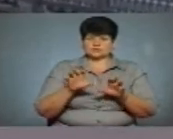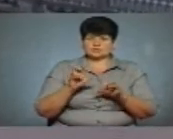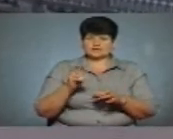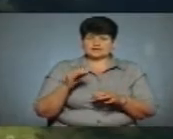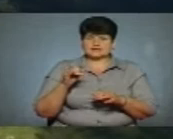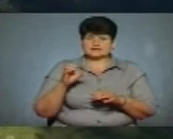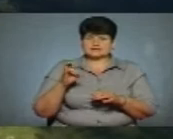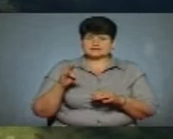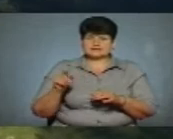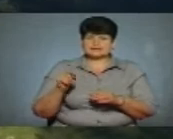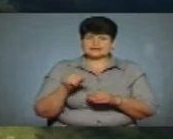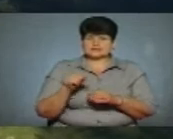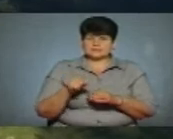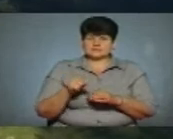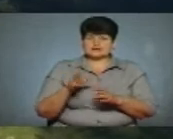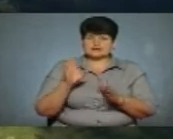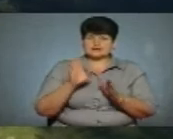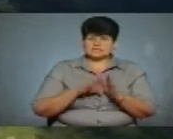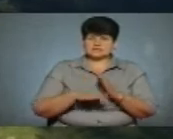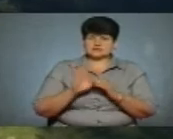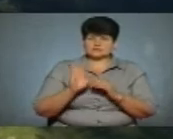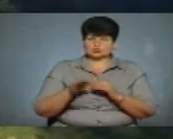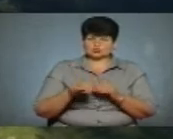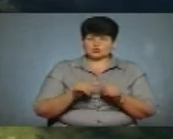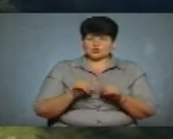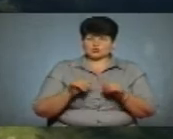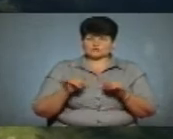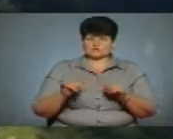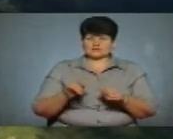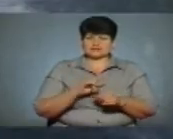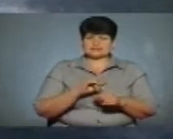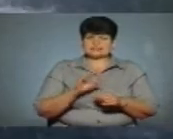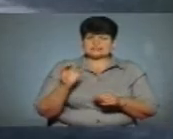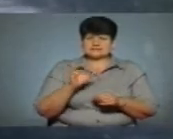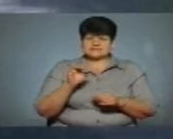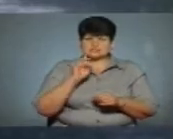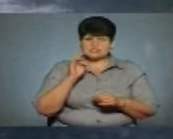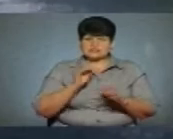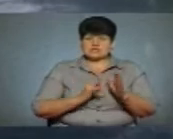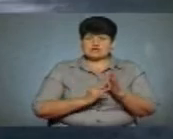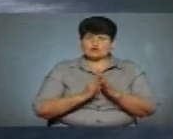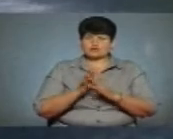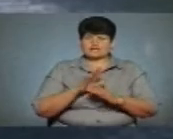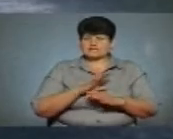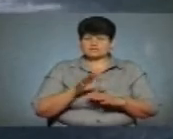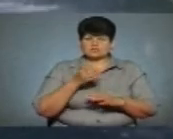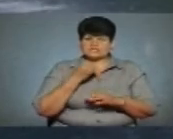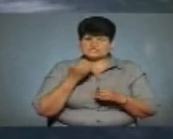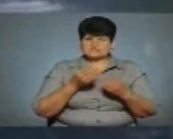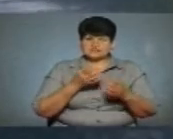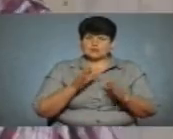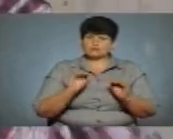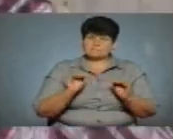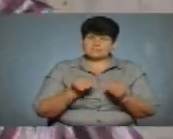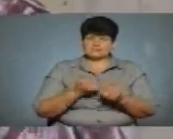Отже, там значно гірше будуть розвиватися синьо-зелені водорослі і не буде так званого цвітіння, або буде значно його